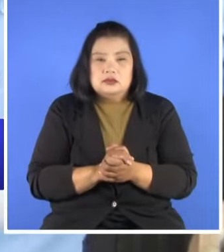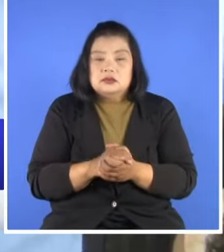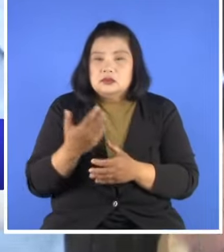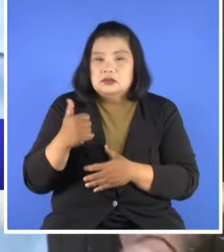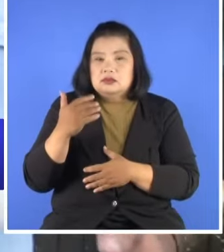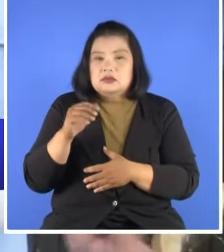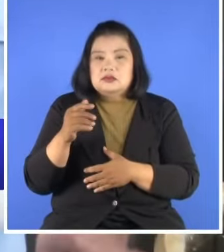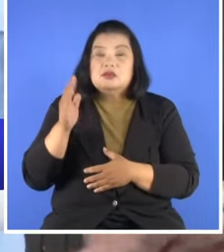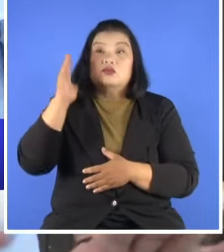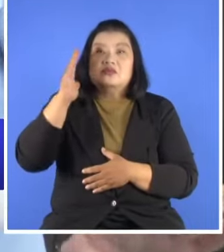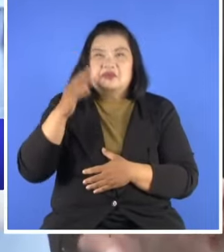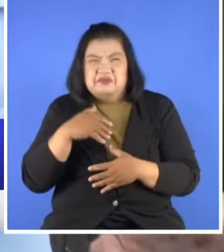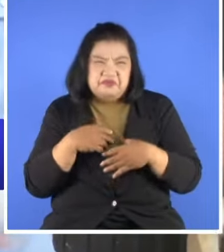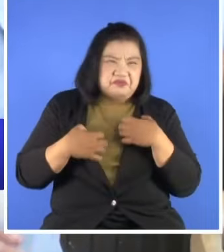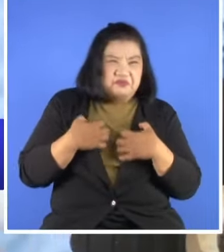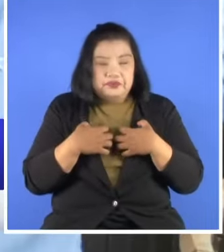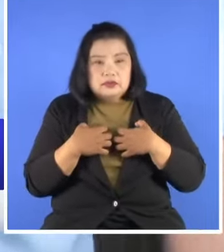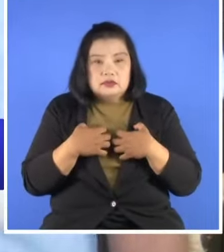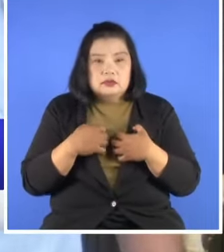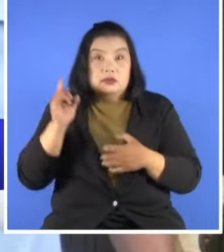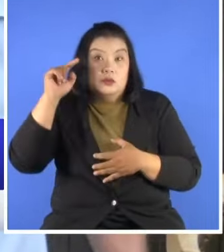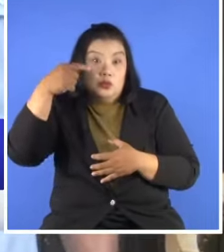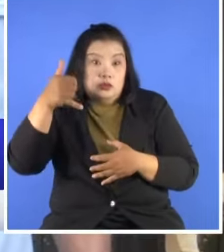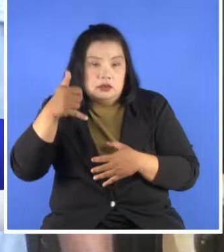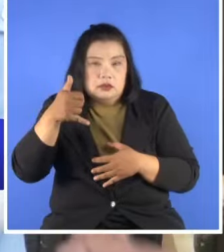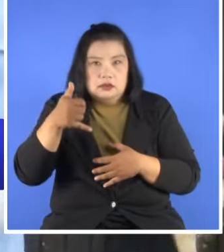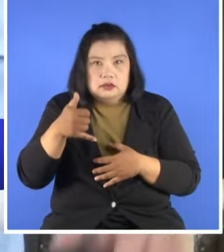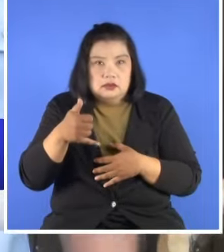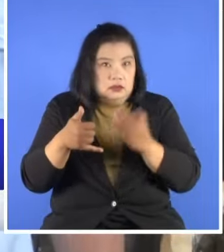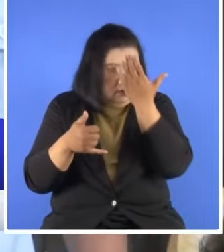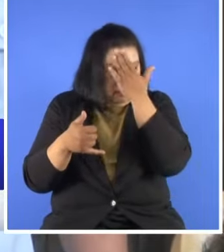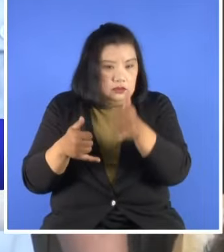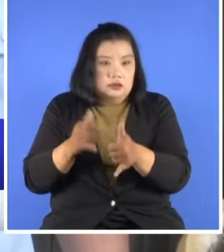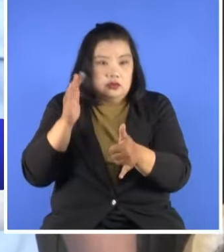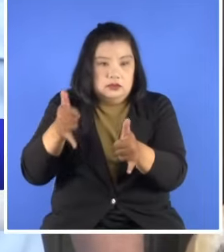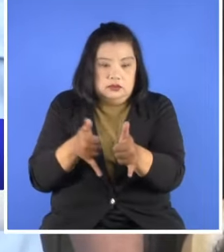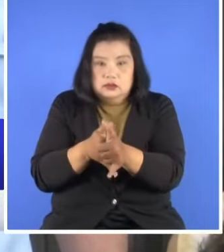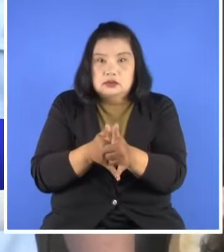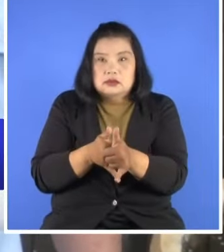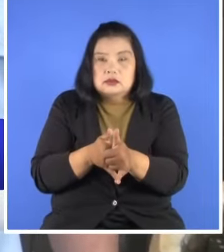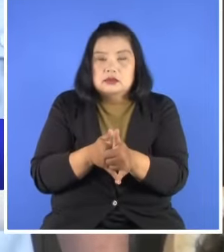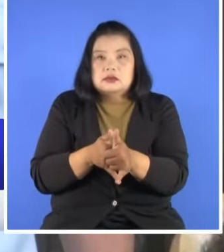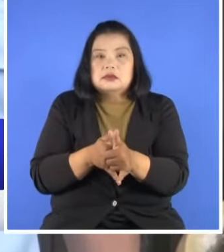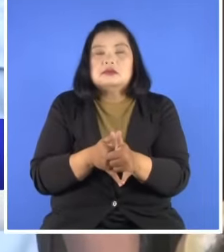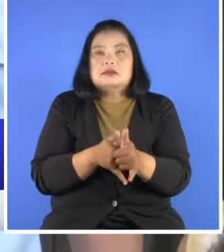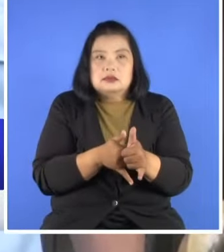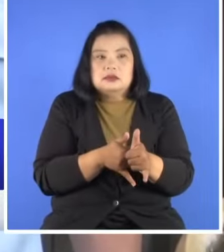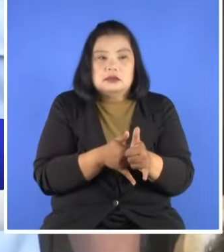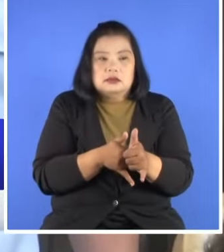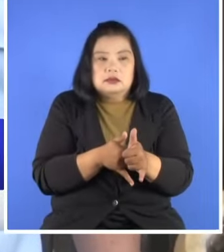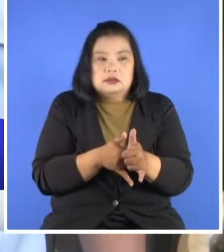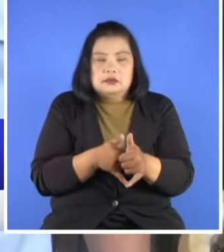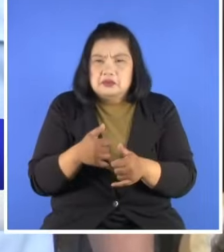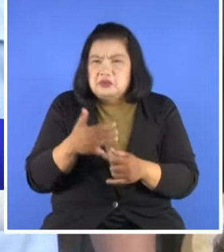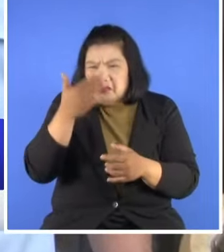เรื่องกับแฟนเ้าแล้วก็ผู้หญิงเบังแฟนเอยู่ด้านหลังครับค่ะแค่นั้นเองอืทีนี้ามงี้ที่ผ่ามาเราเคยมีการห่วงที่